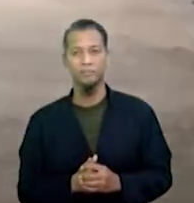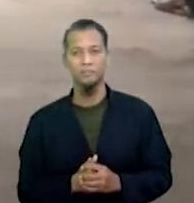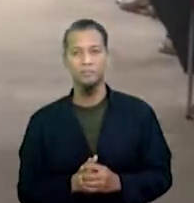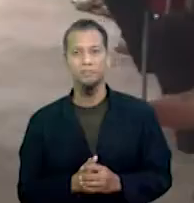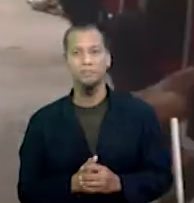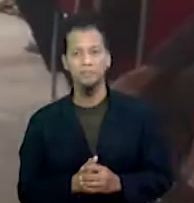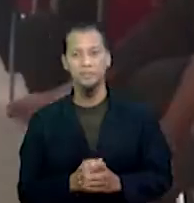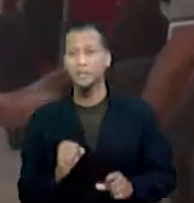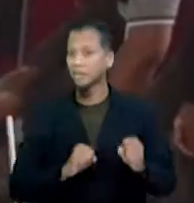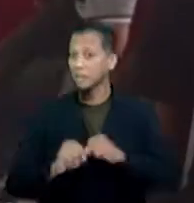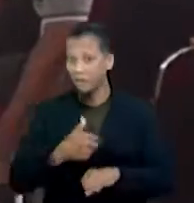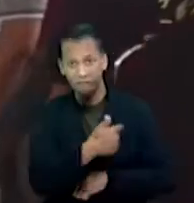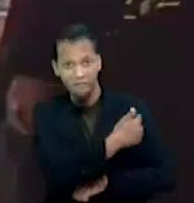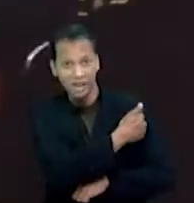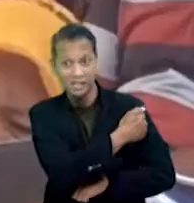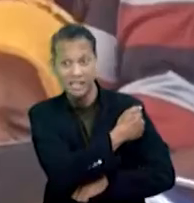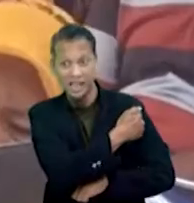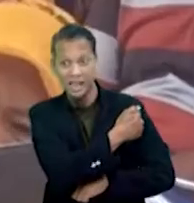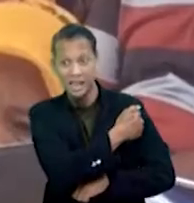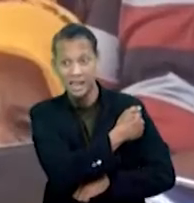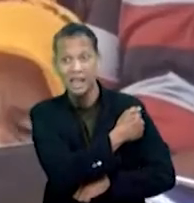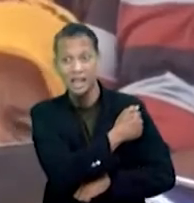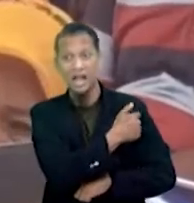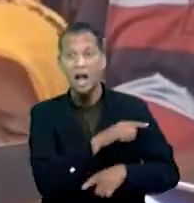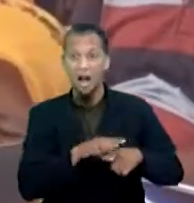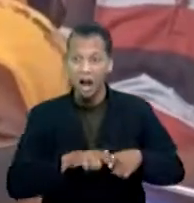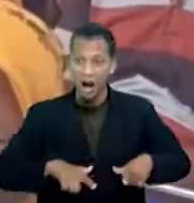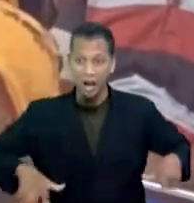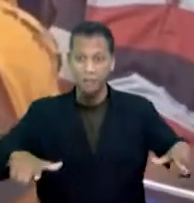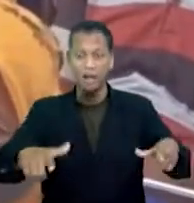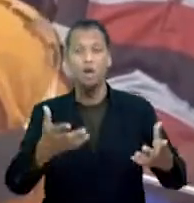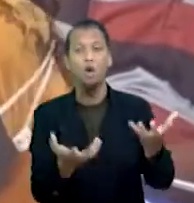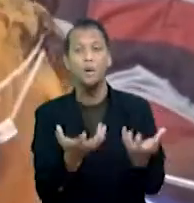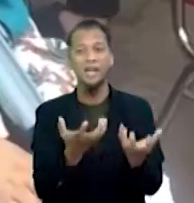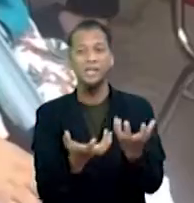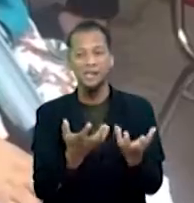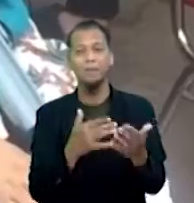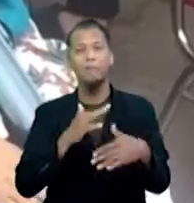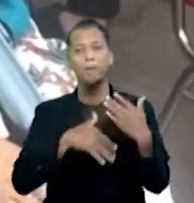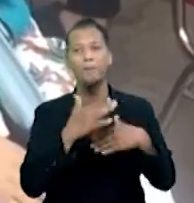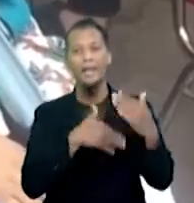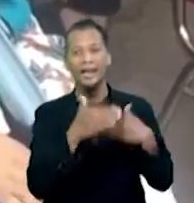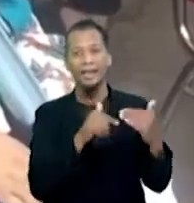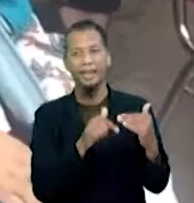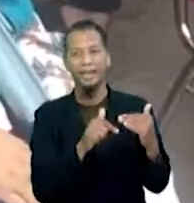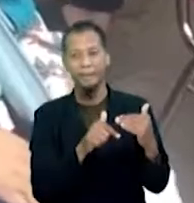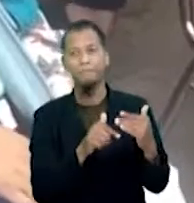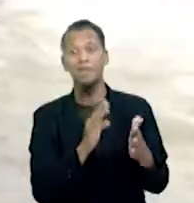Kegiatan vaksinasi COVID-19 di halaman koperasi pabrik di Jalan Basuki Rahmat, Bojonegoro, Jawa Timur diserbu buruh pabrik dan warga sekitar.